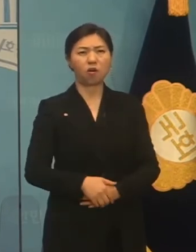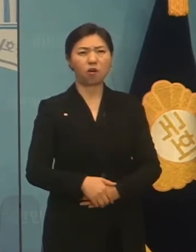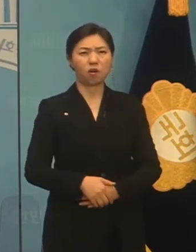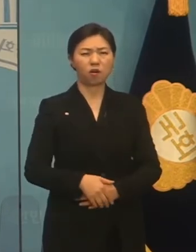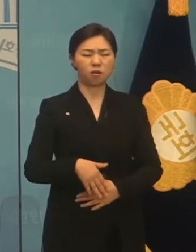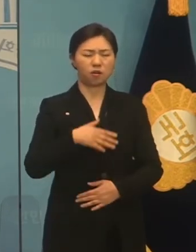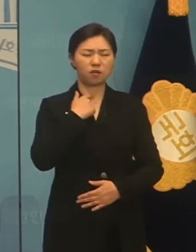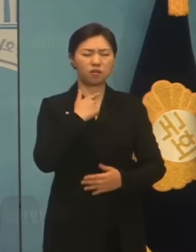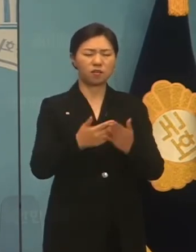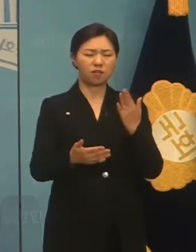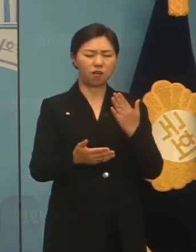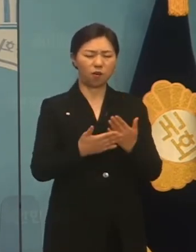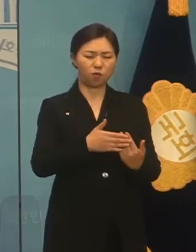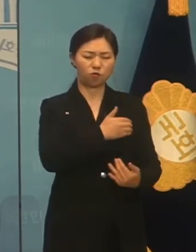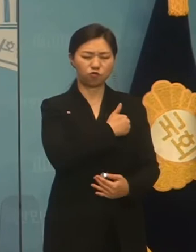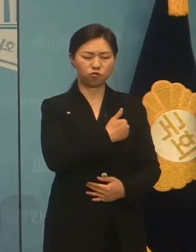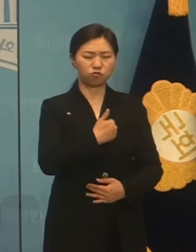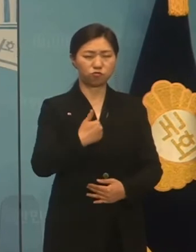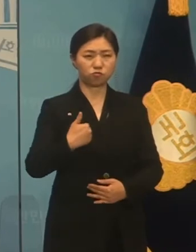체력을 했습니다.